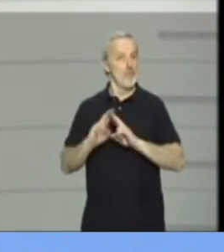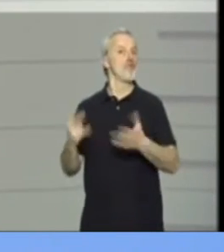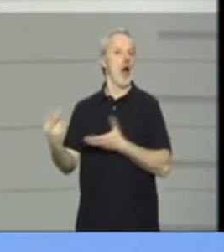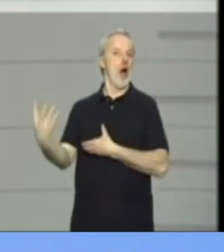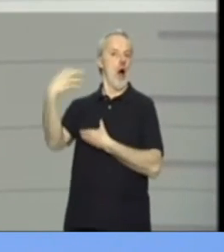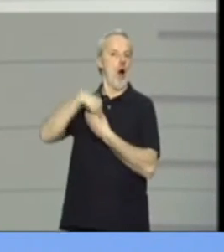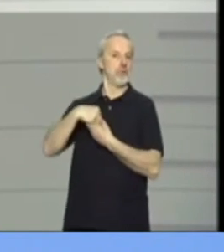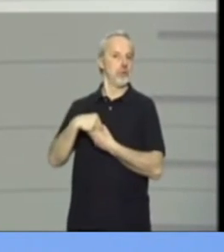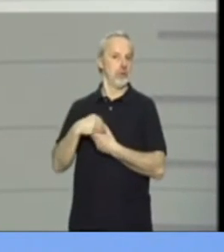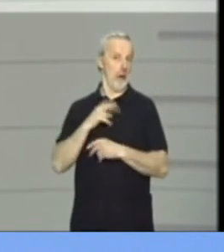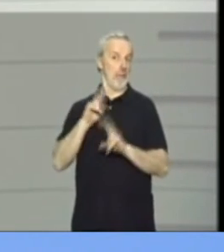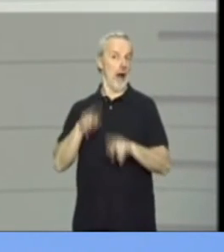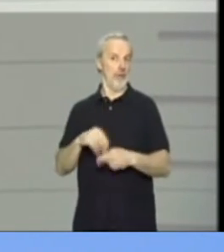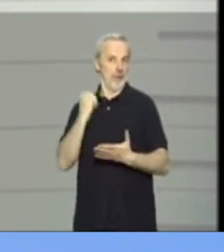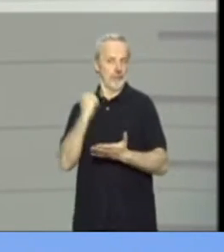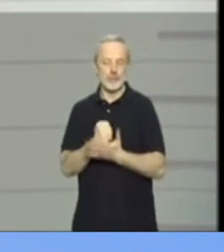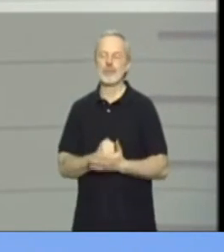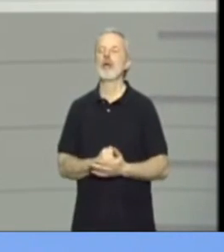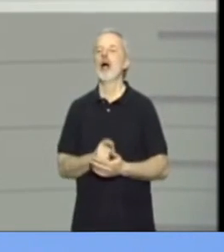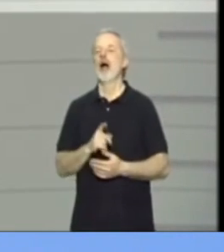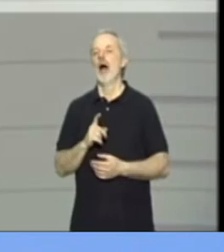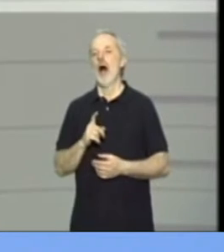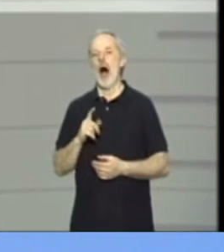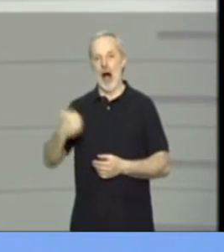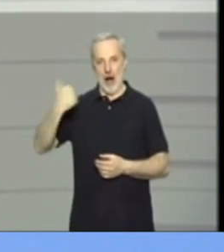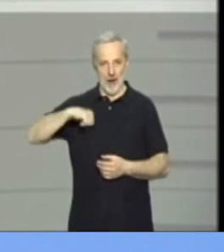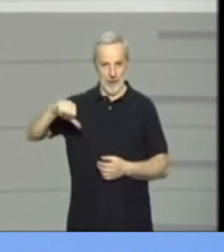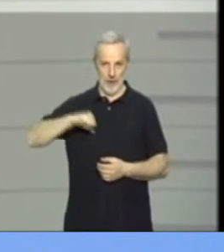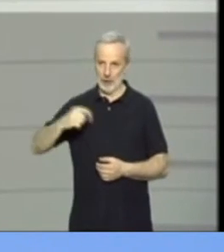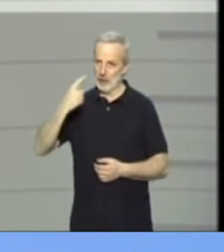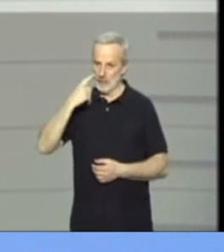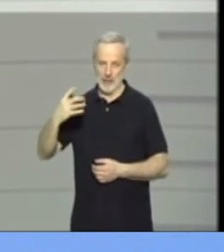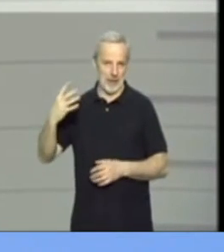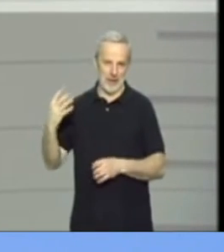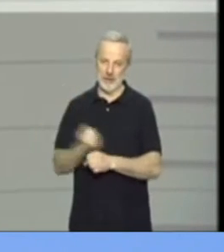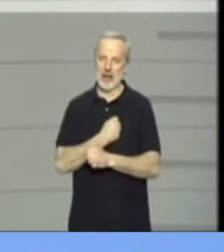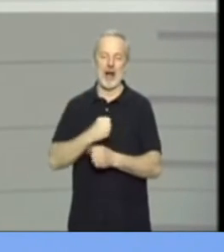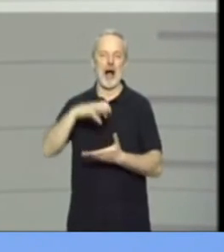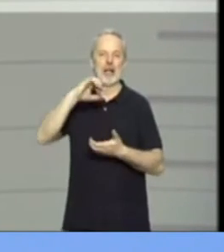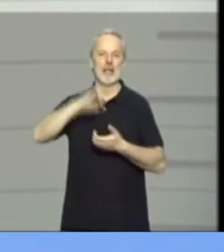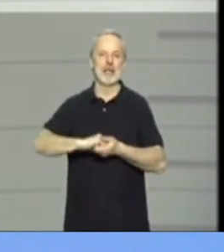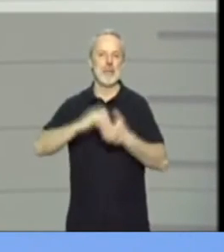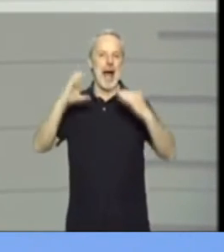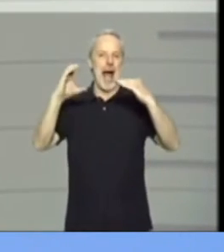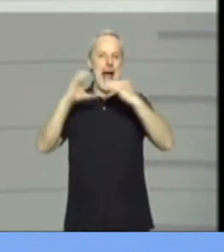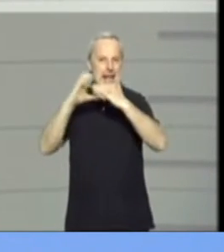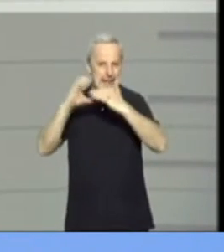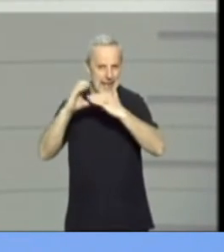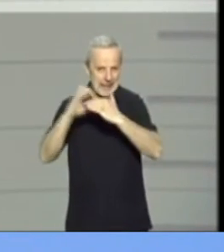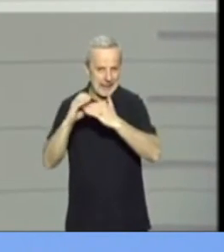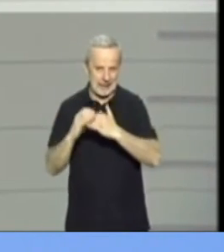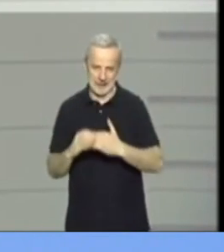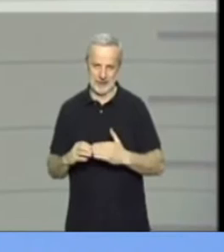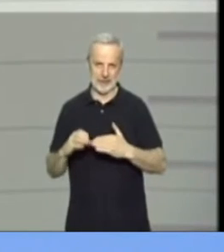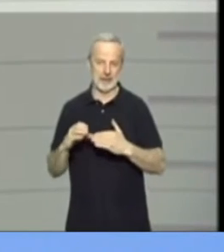podstatě do loňského roku nebylo možné. Loni jsme viděli totální nadvládu týmu Etix plus